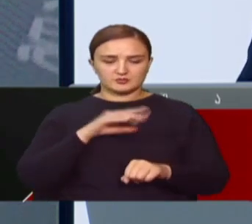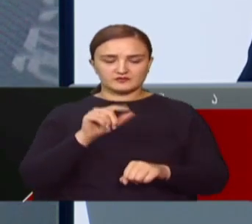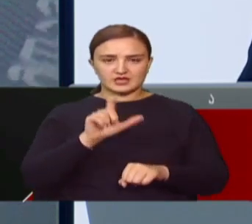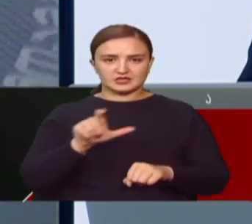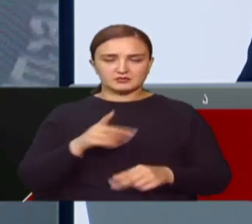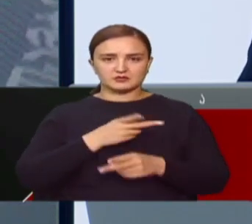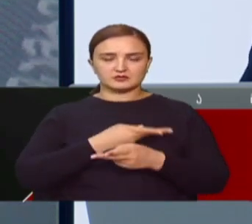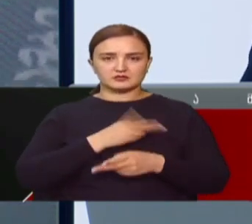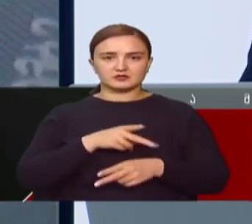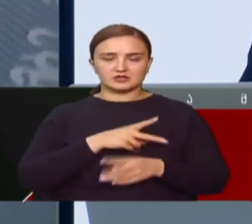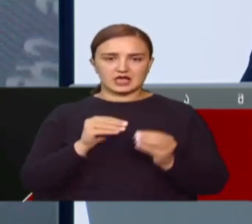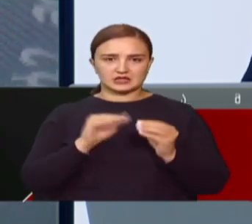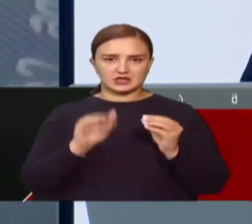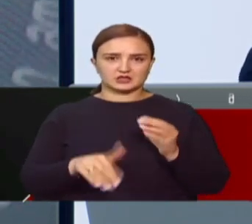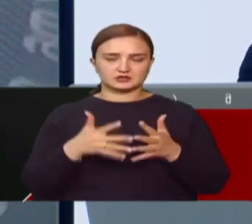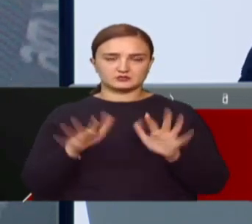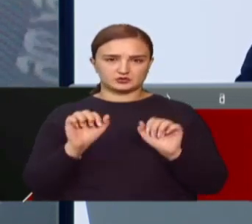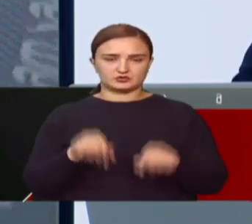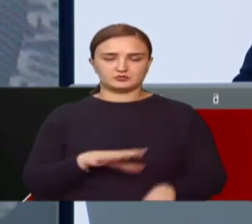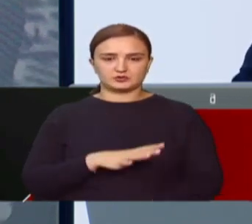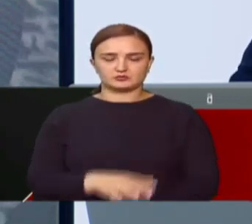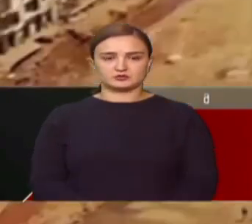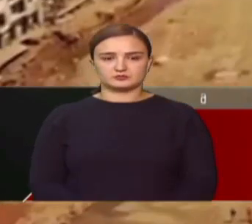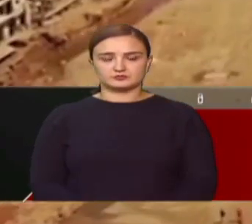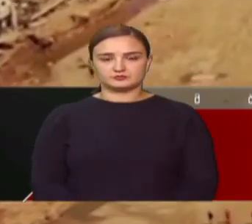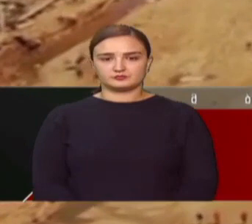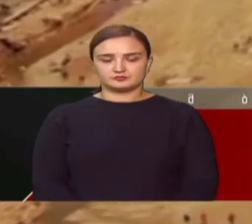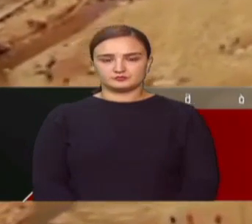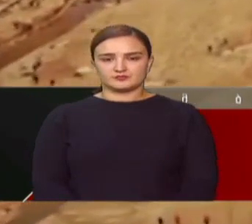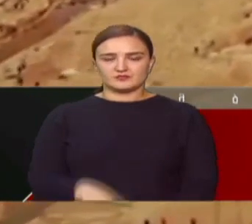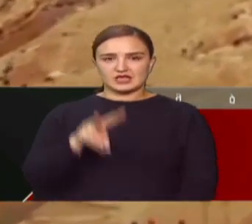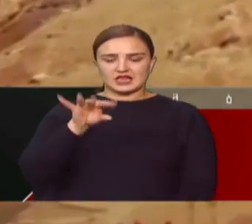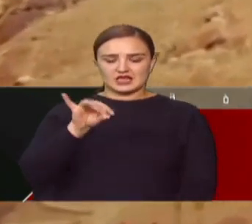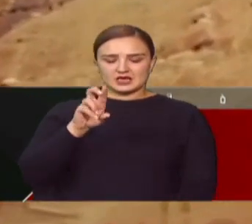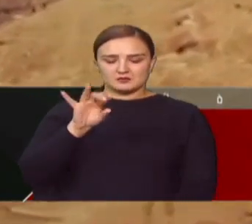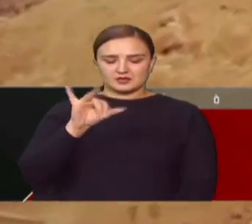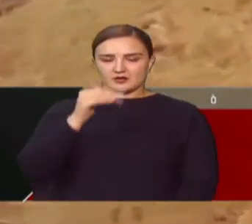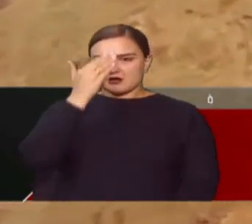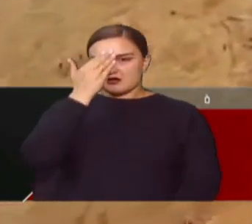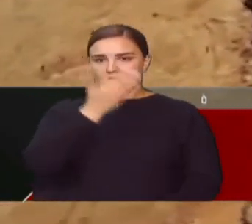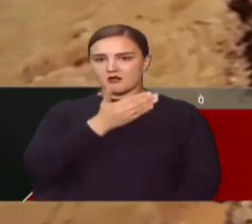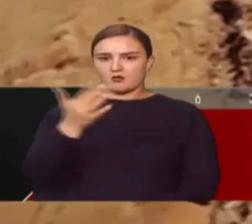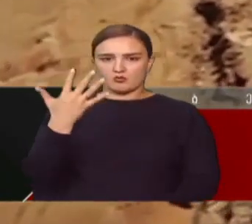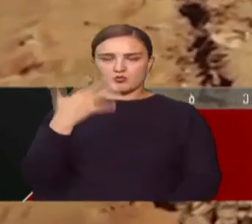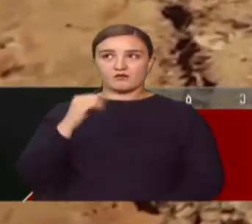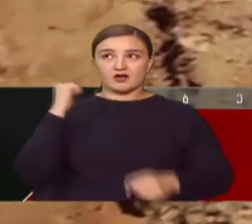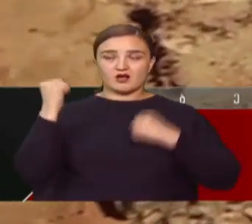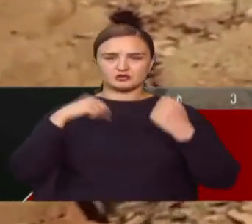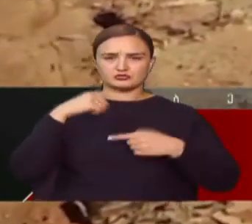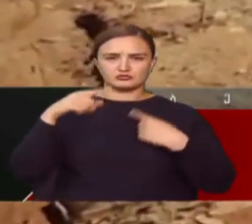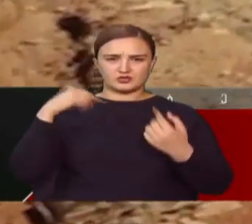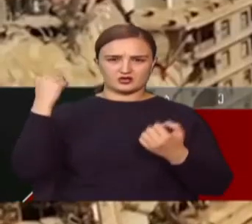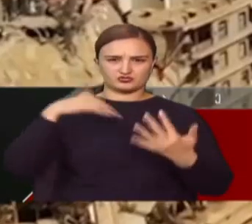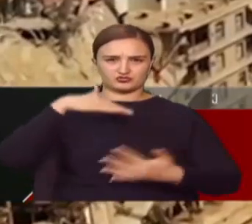მსხვერპლთა რაოდენობამ 10000-ს გადააჭარბოს. Libiaში მოსახლეობა უკვე რამდენიმე დღეა ქარიშხლისა და